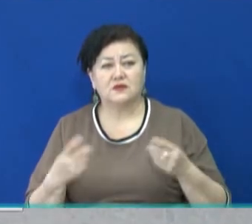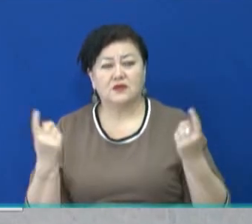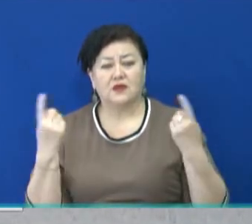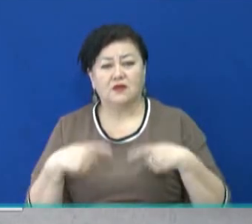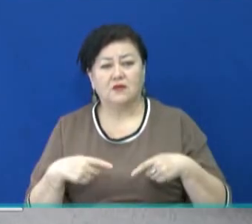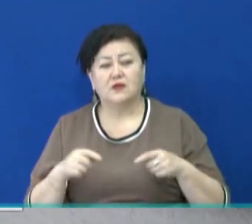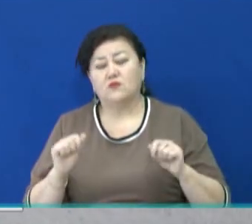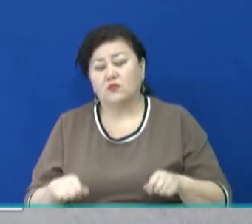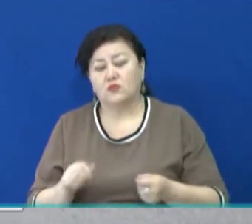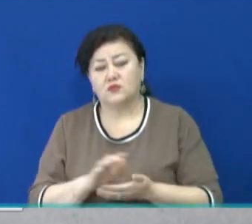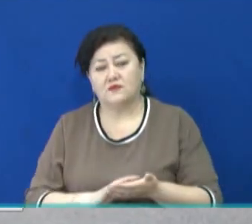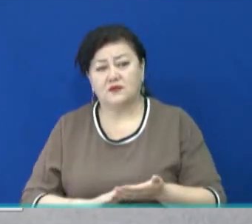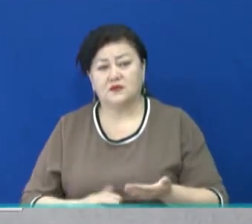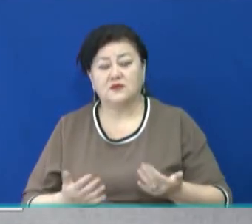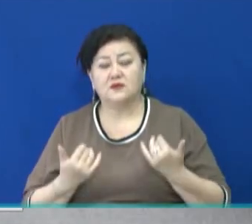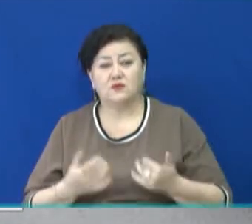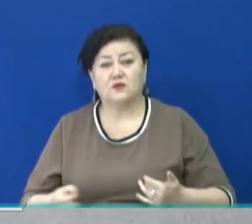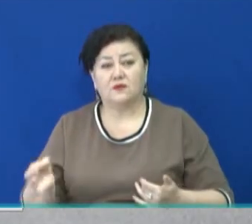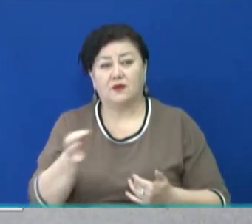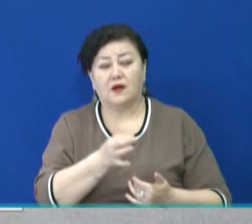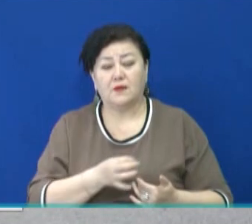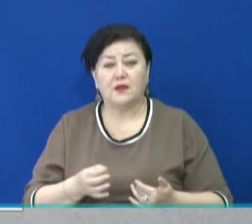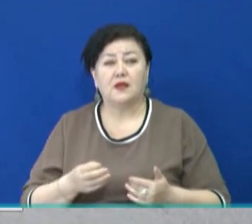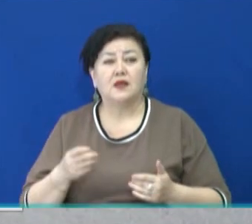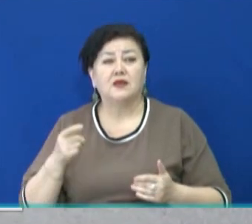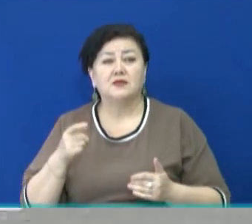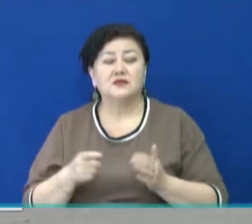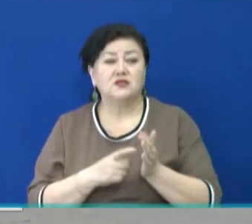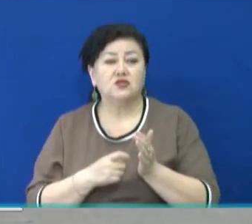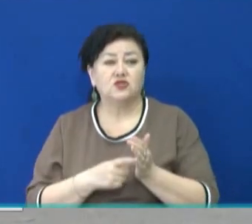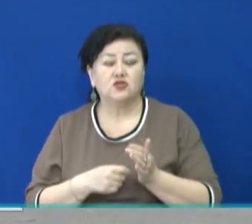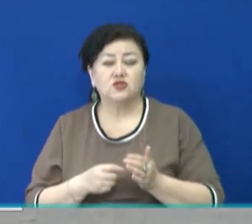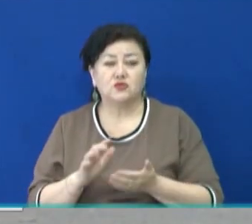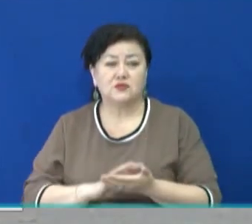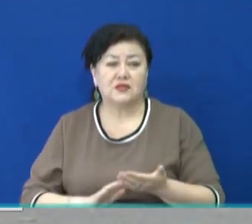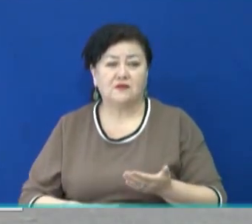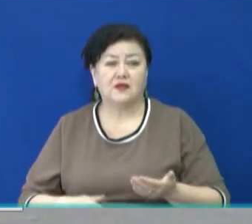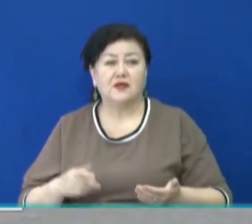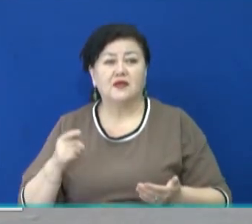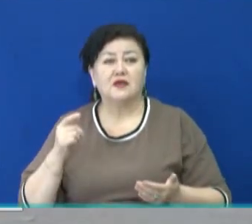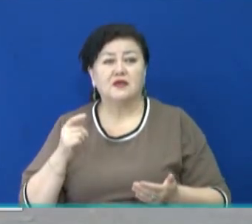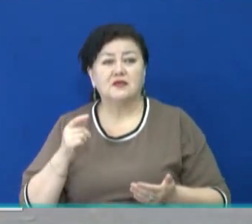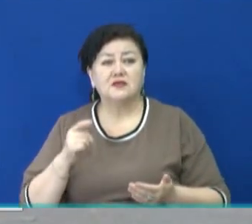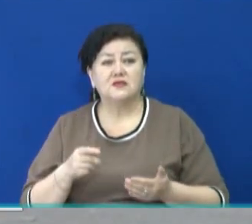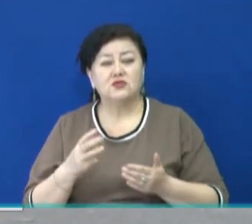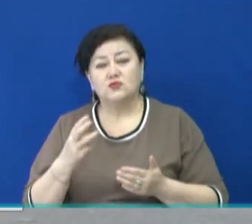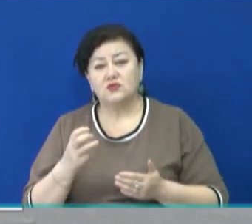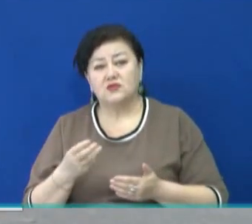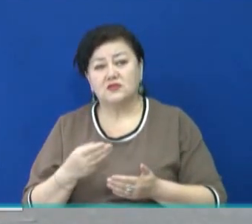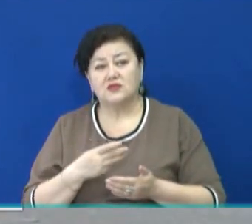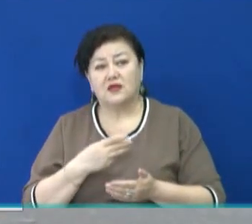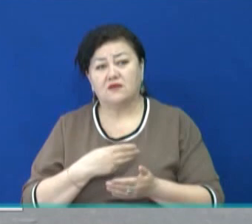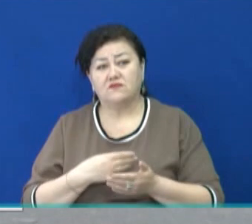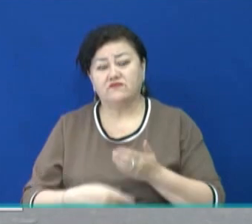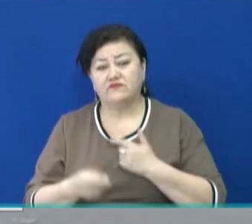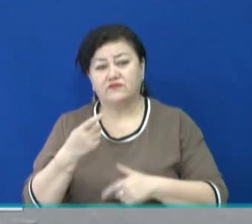алады. Бүгінде облыс тұрғындарынан қарыздарын кешіруге 1600 өтініш келіп түскен, 1100-ден аса өтініш кері қайтарылған, ал 300-ден аса